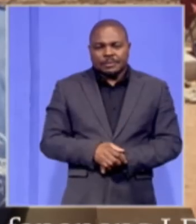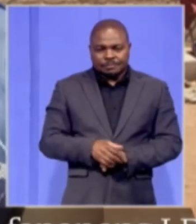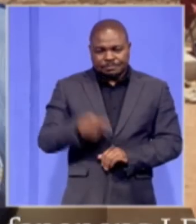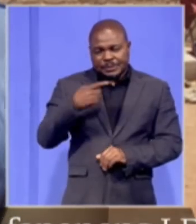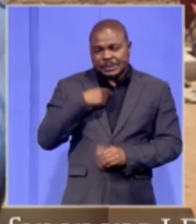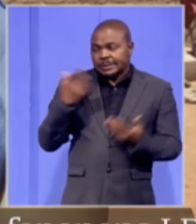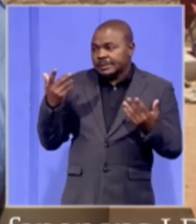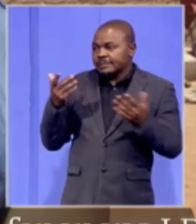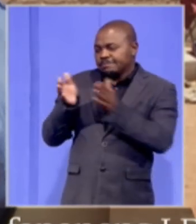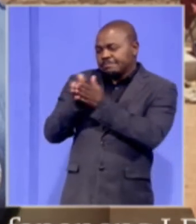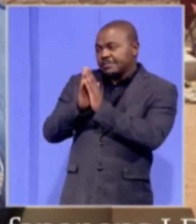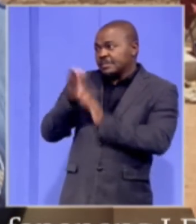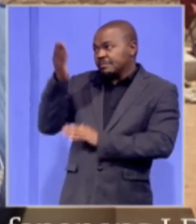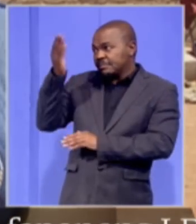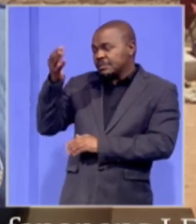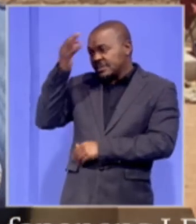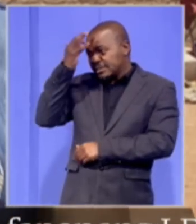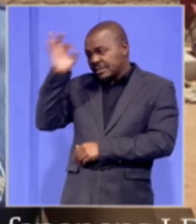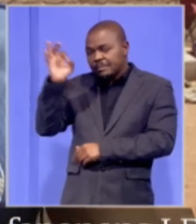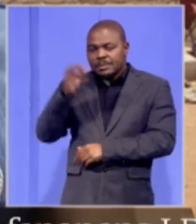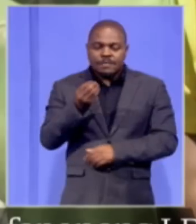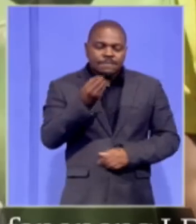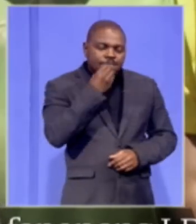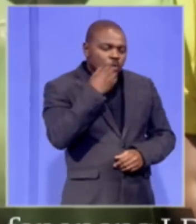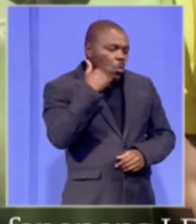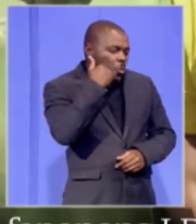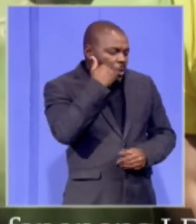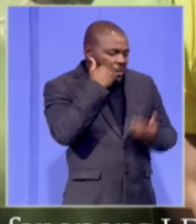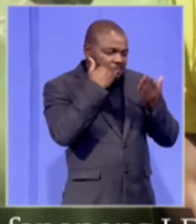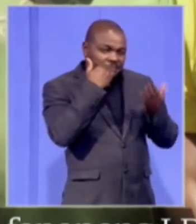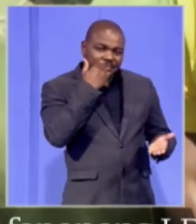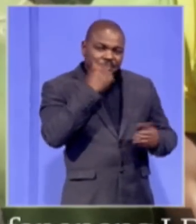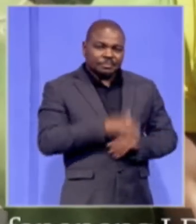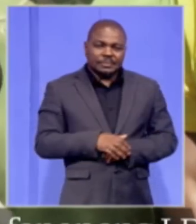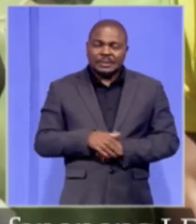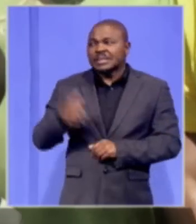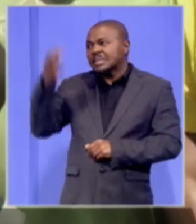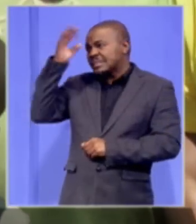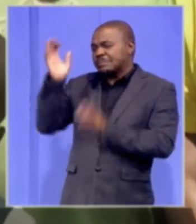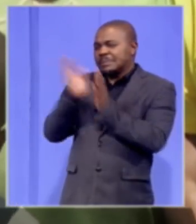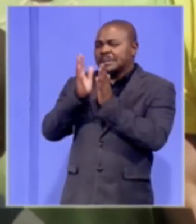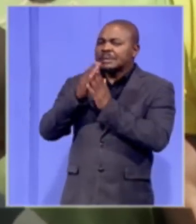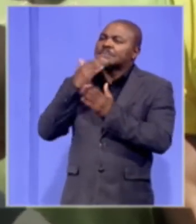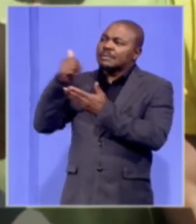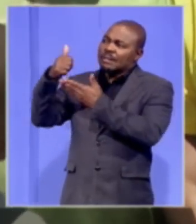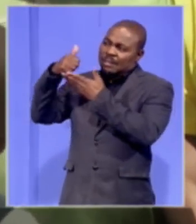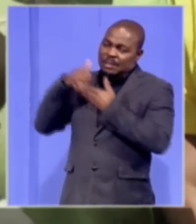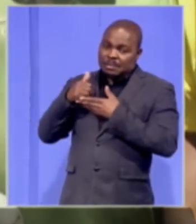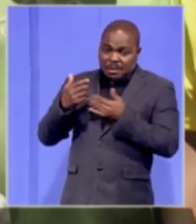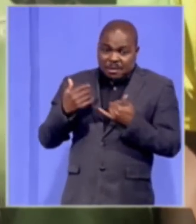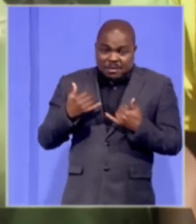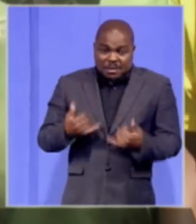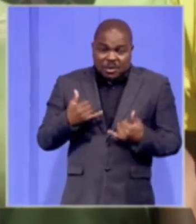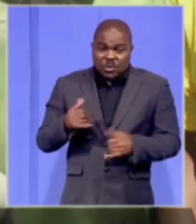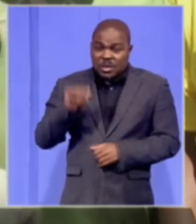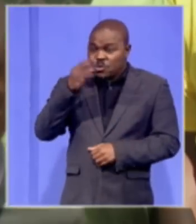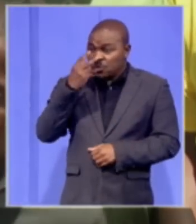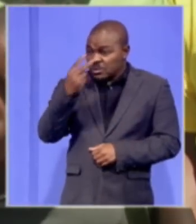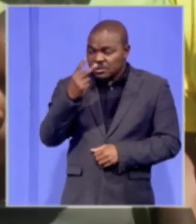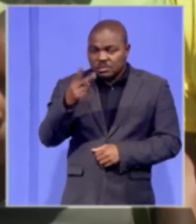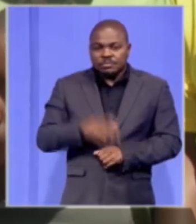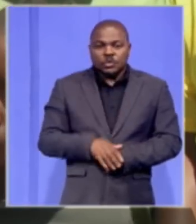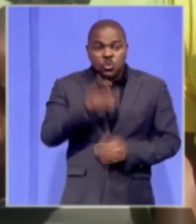mmušo nko thuse dijo di thapile re be re kgopela gore mmušohle e ke o re thuse ge ke bolela so ge le ka tsamaya ka